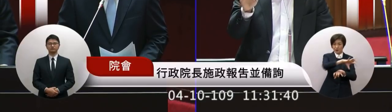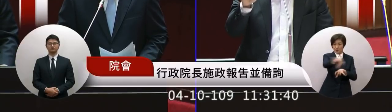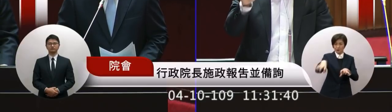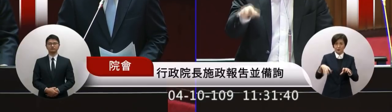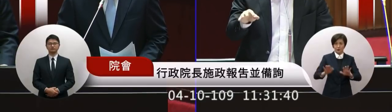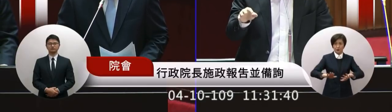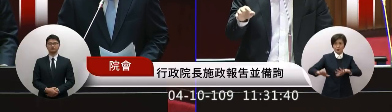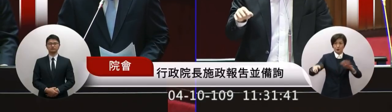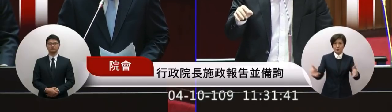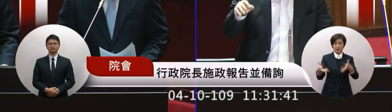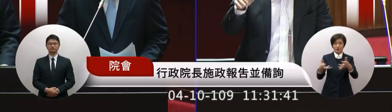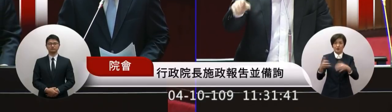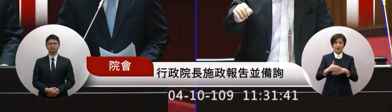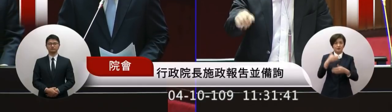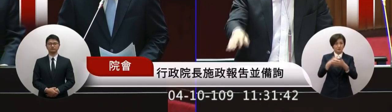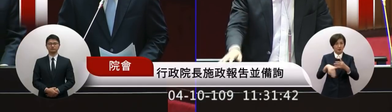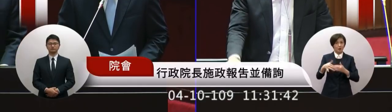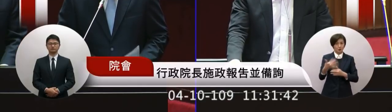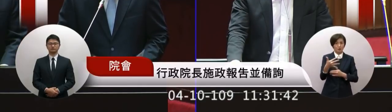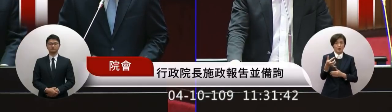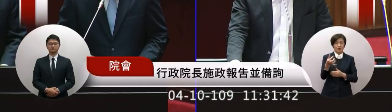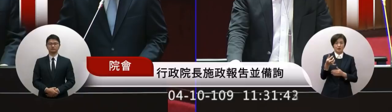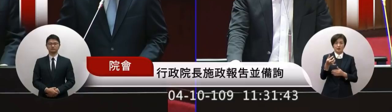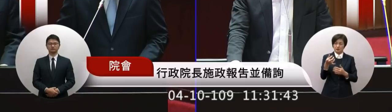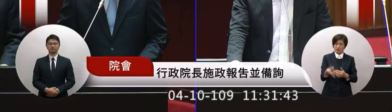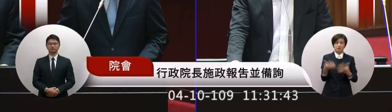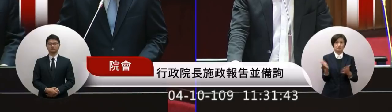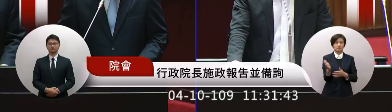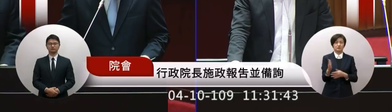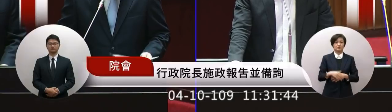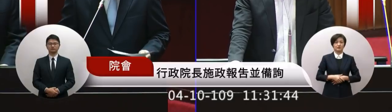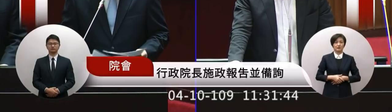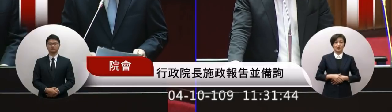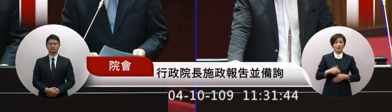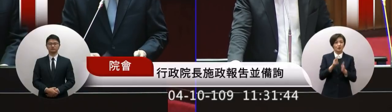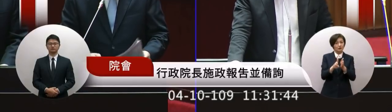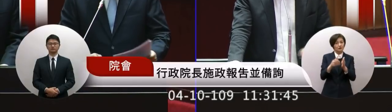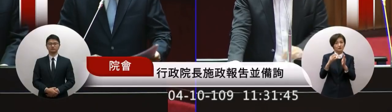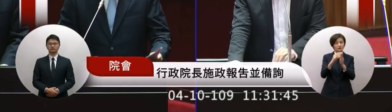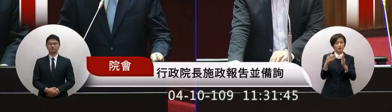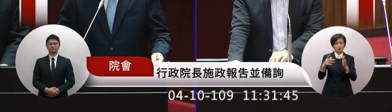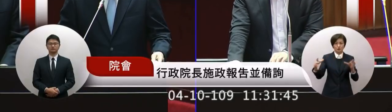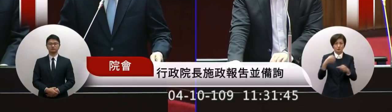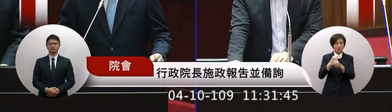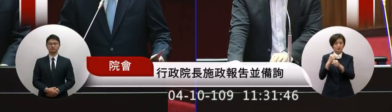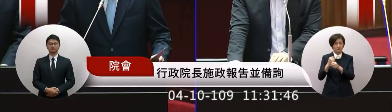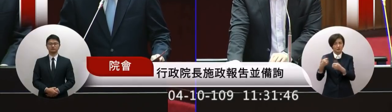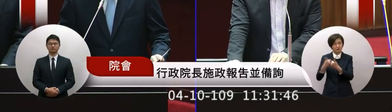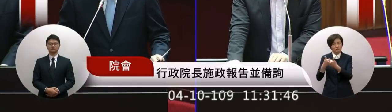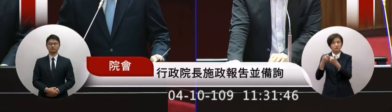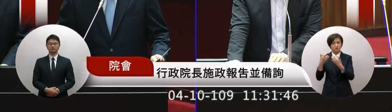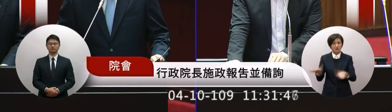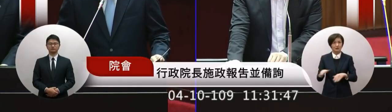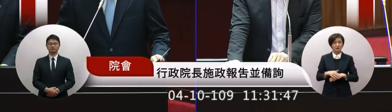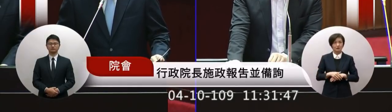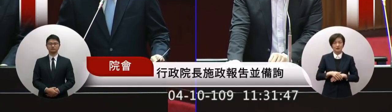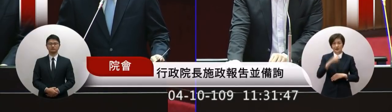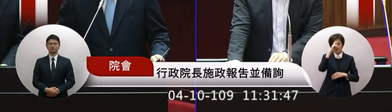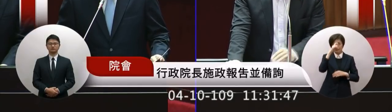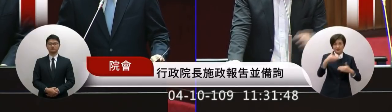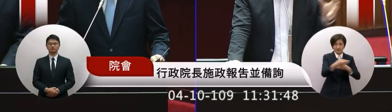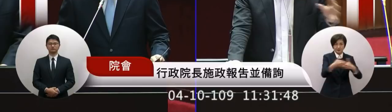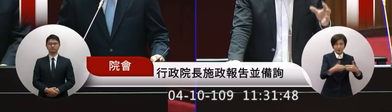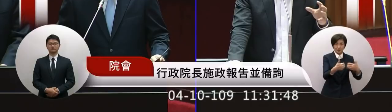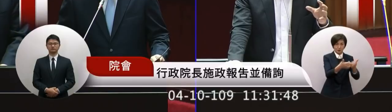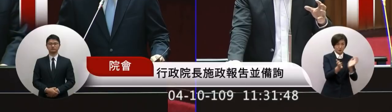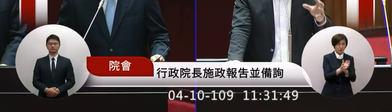提降价到557亿。我捌甲铁路局的朋友来即、這个东林来开会过，那希望讲交通部